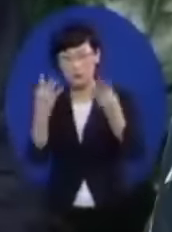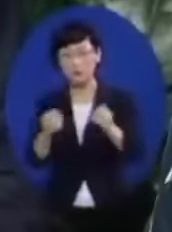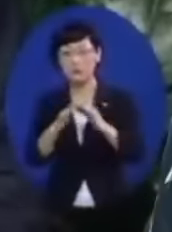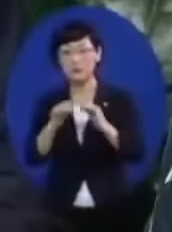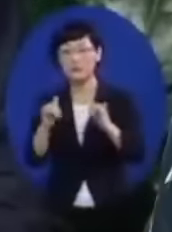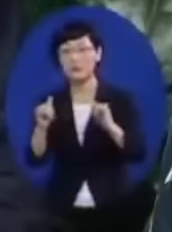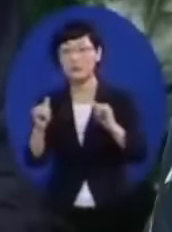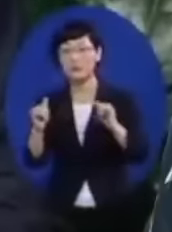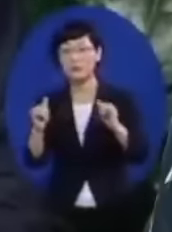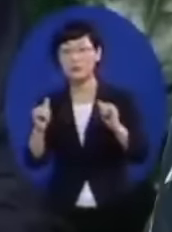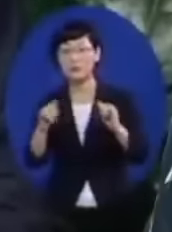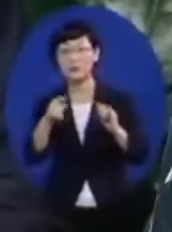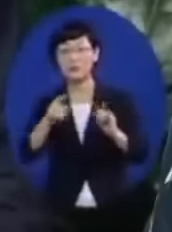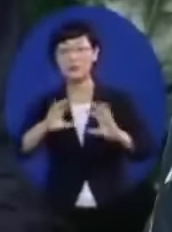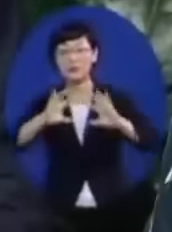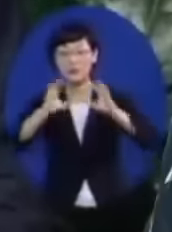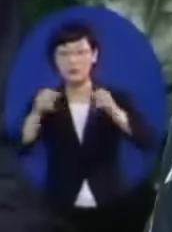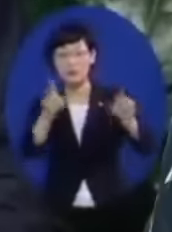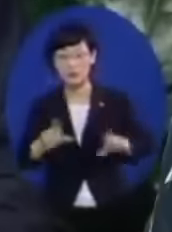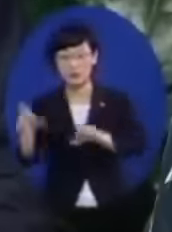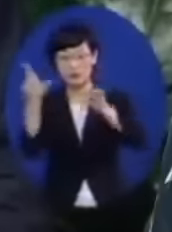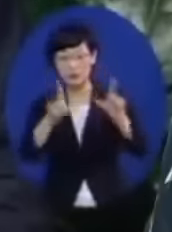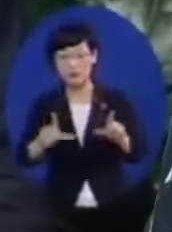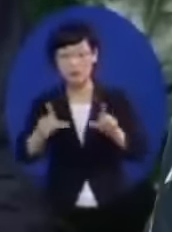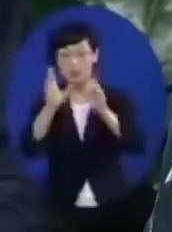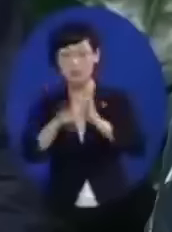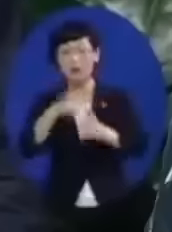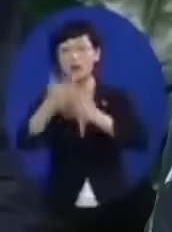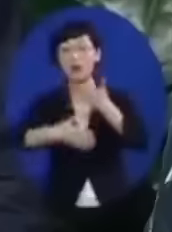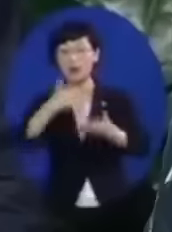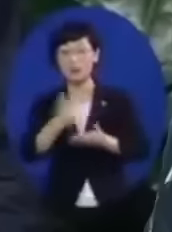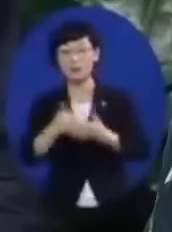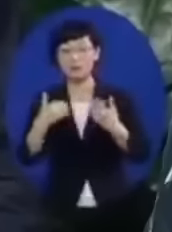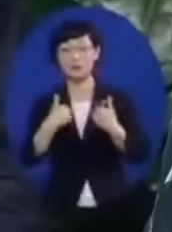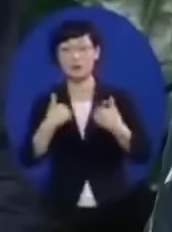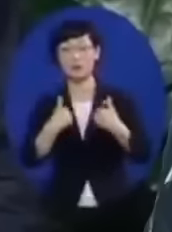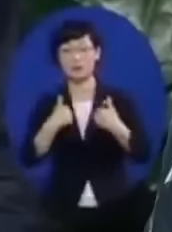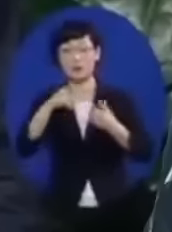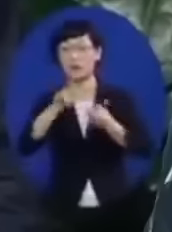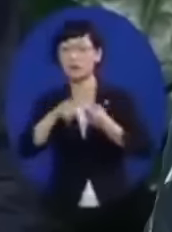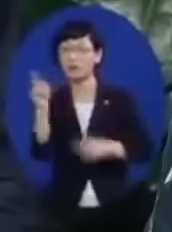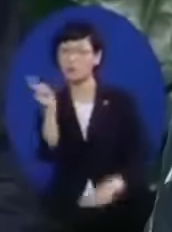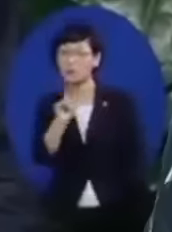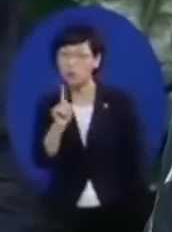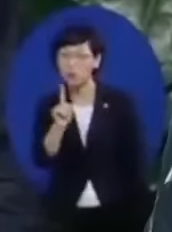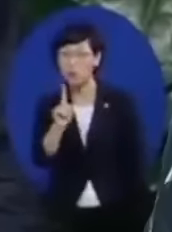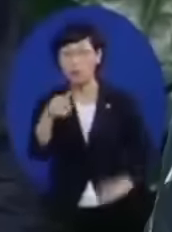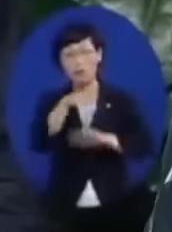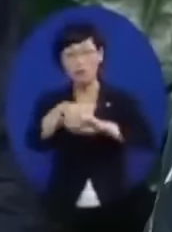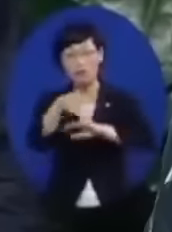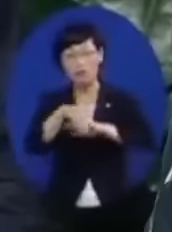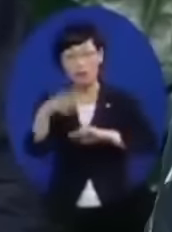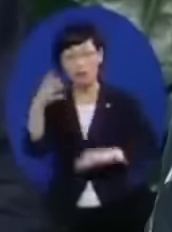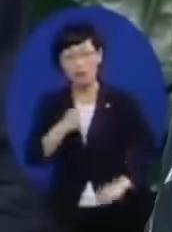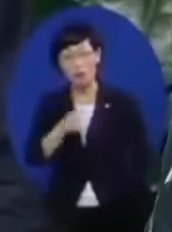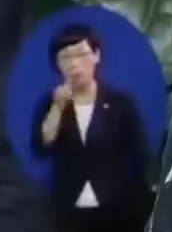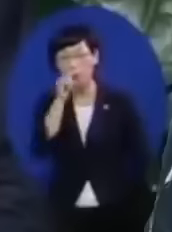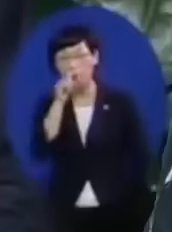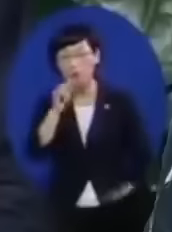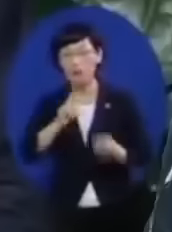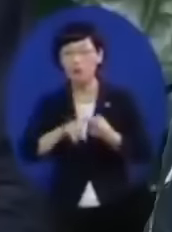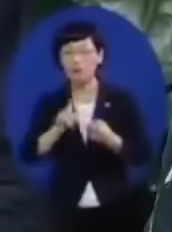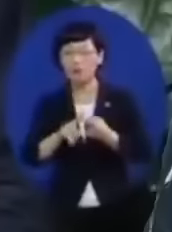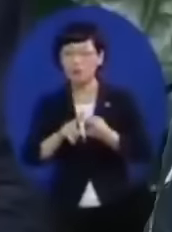사람이 이 세상에 살면서 하나님이 나에 대해서 무슨 계획을 갖고 계시는지